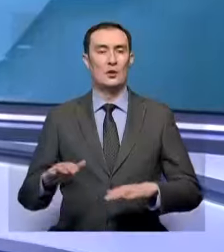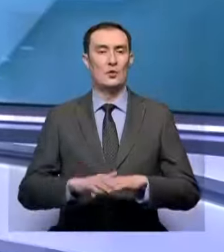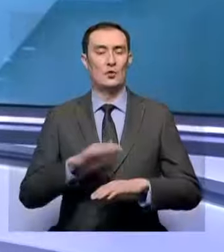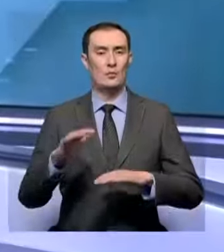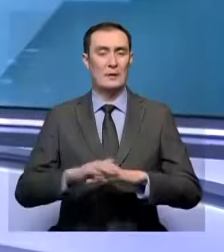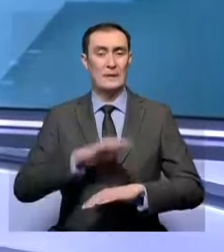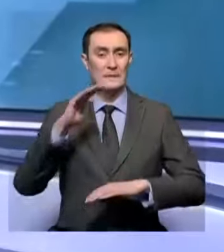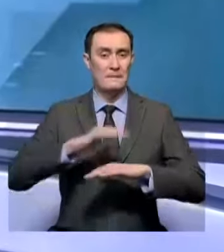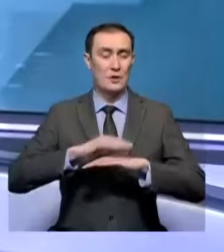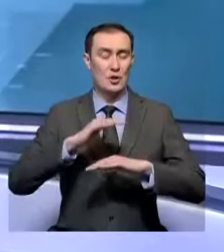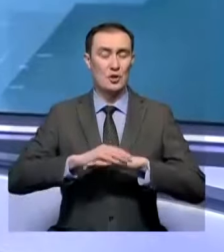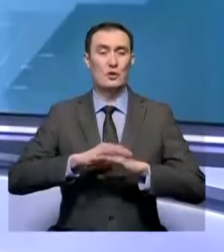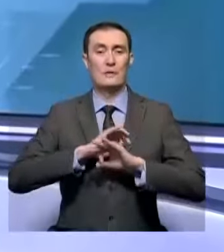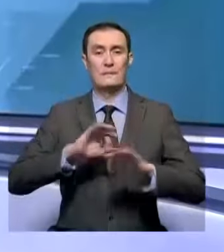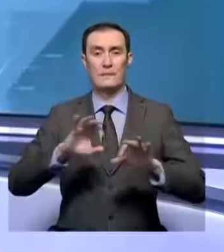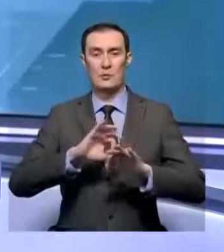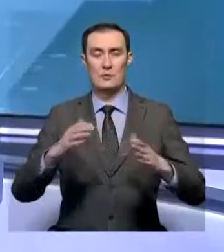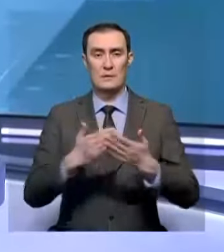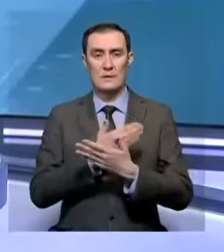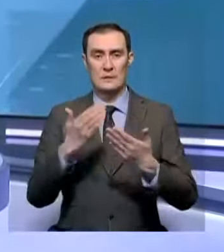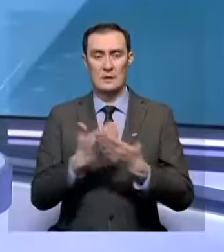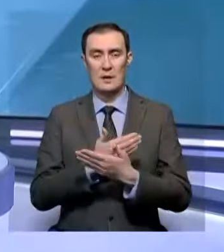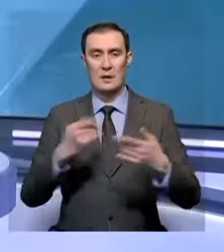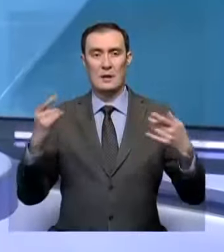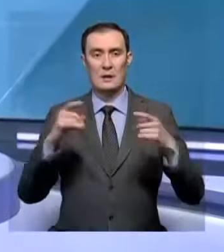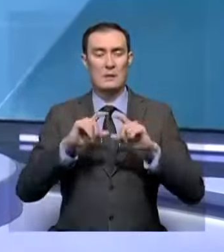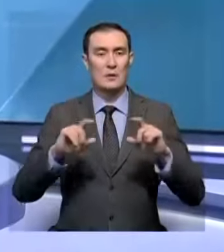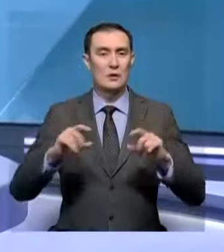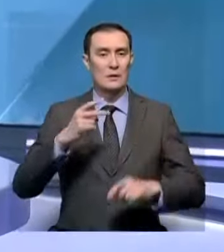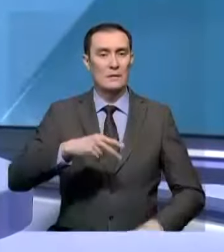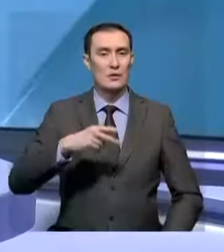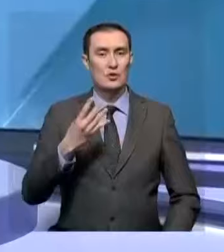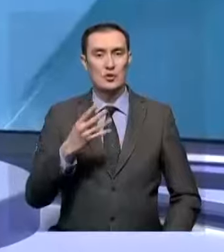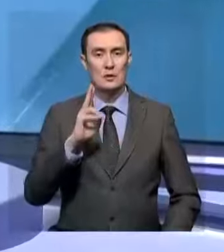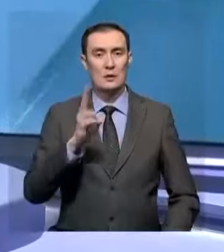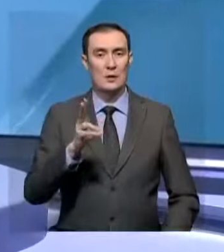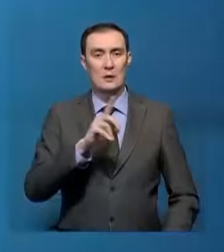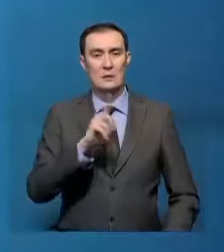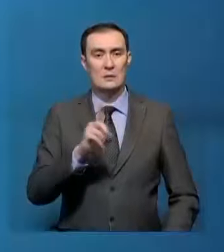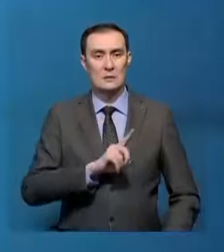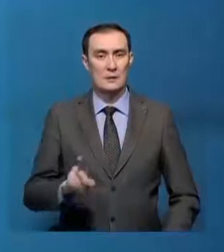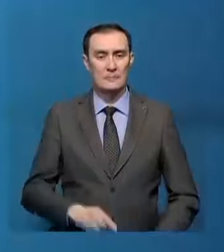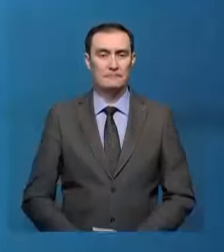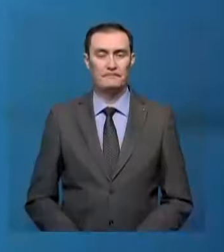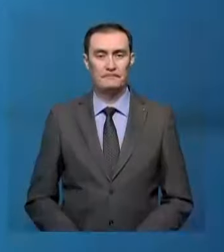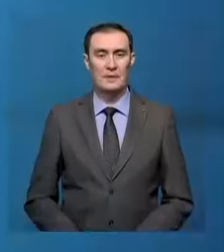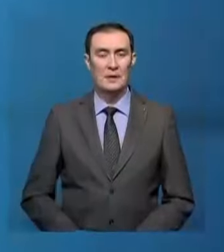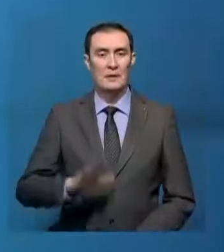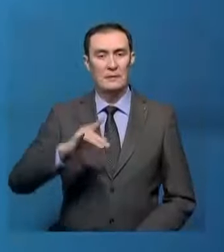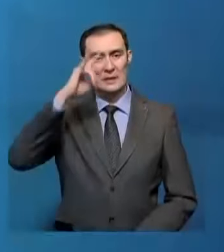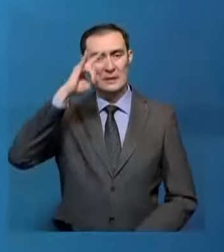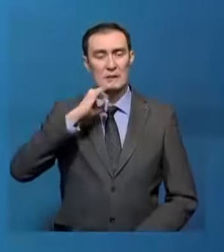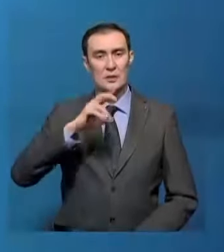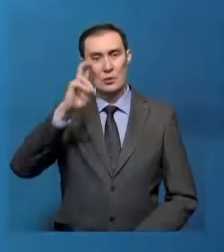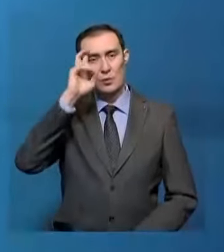новости продолжают эфир канала 24KZ. В студии работают Хасан Исраилов и Вера Захарчук. Здравствуйте. В казахстанские госорганы